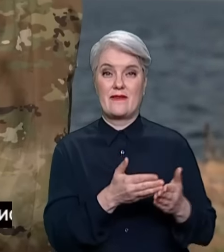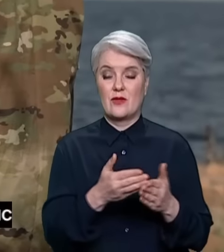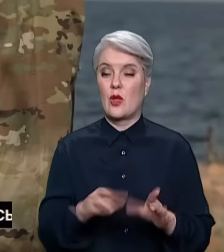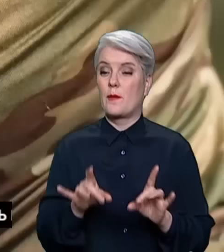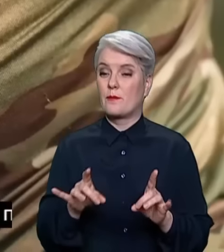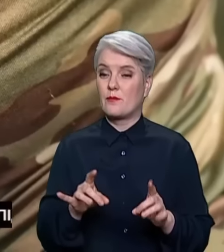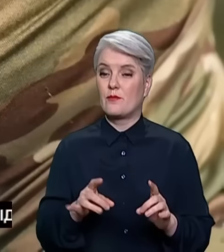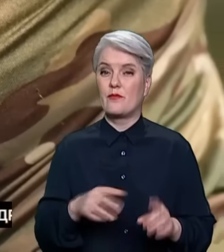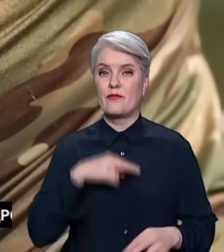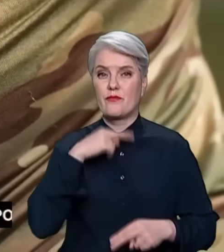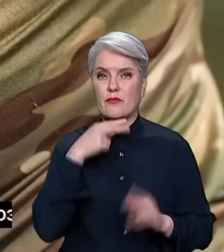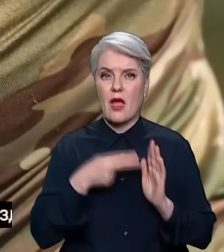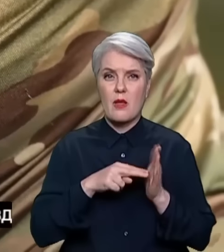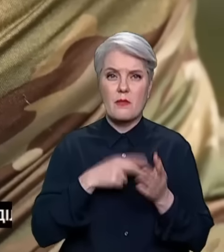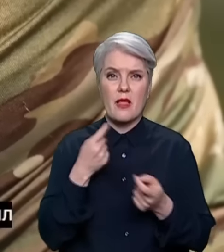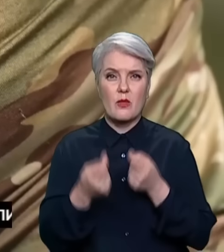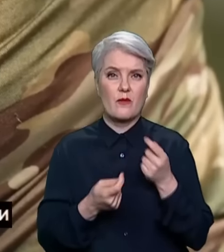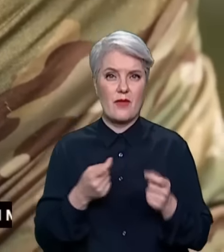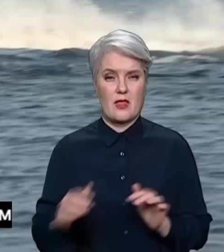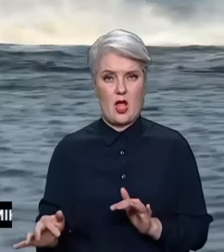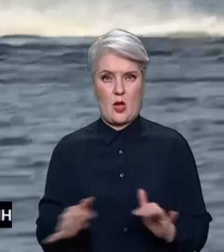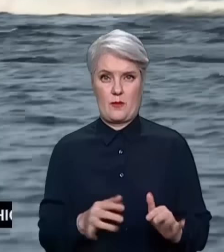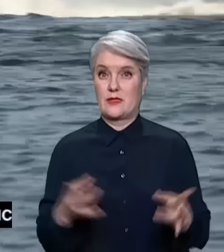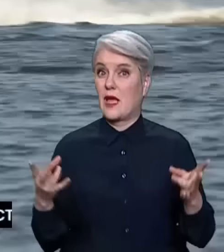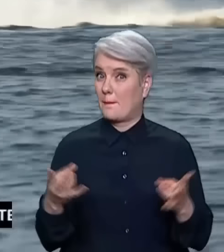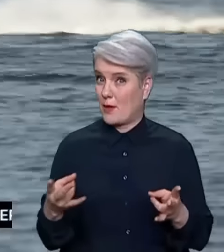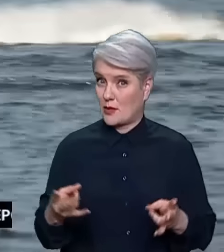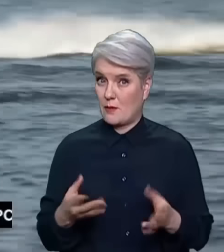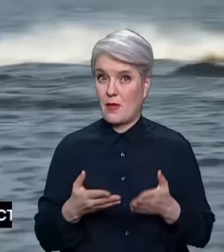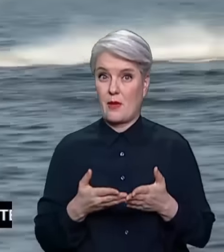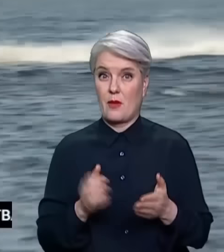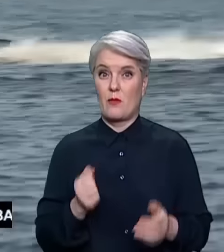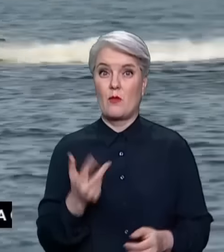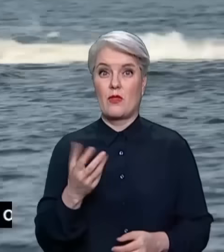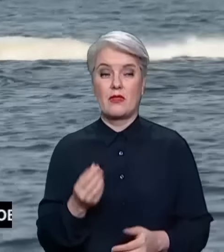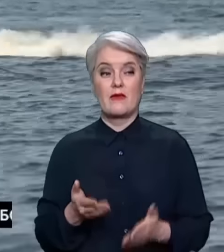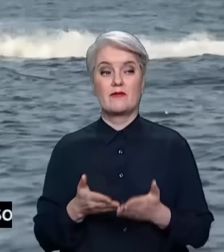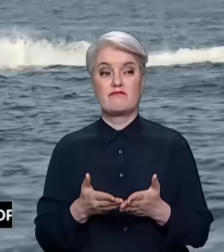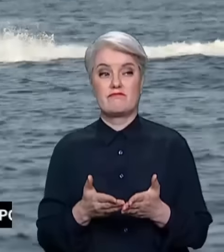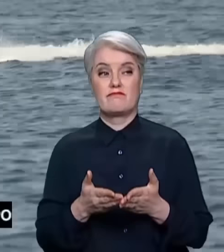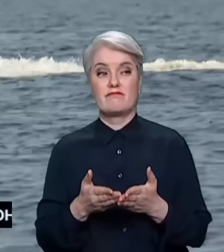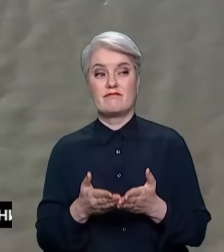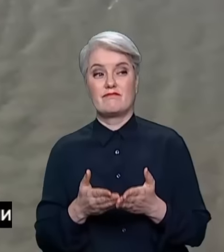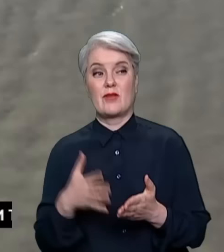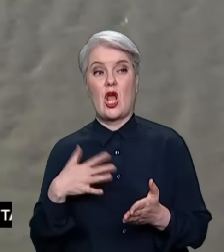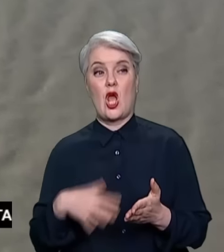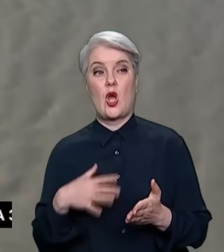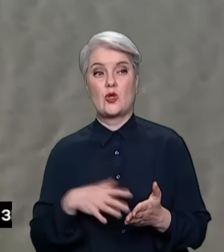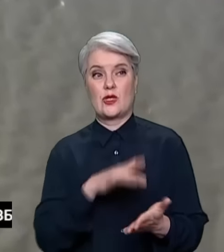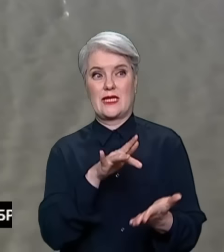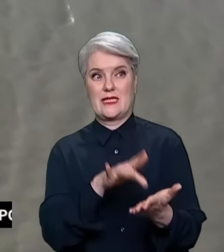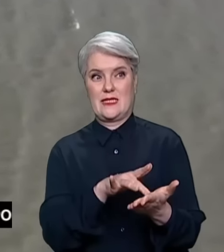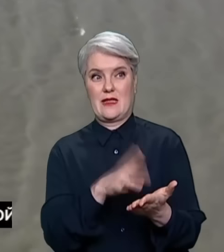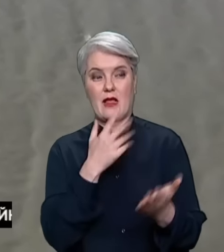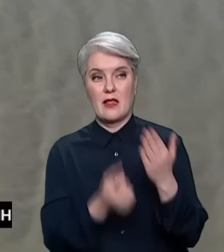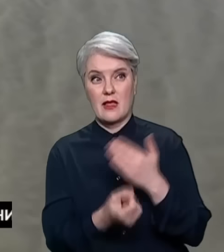пояснює ретельним плануванням операцій. За потреби безпілотники можуть кілька днів дрейфувати у морі в очікуванні цілей, а коли вона